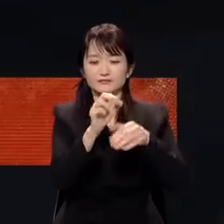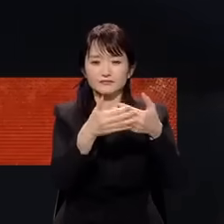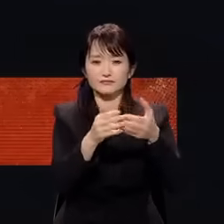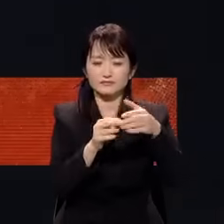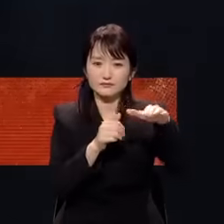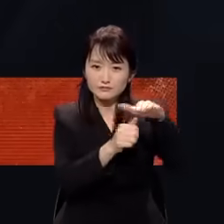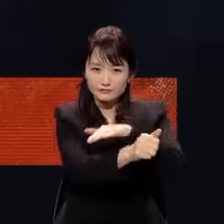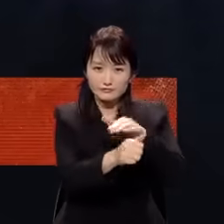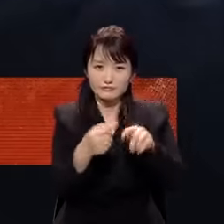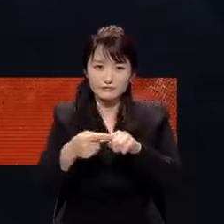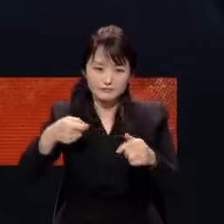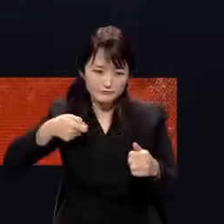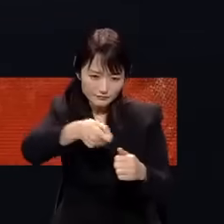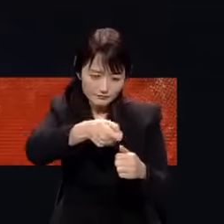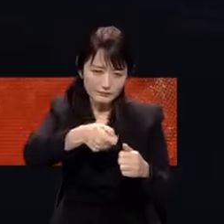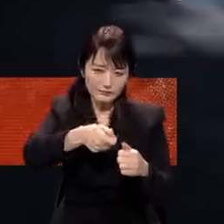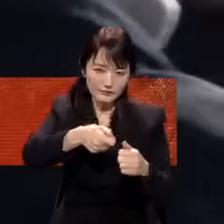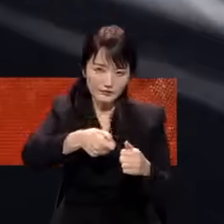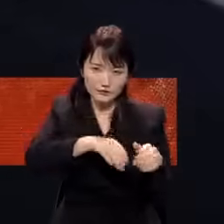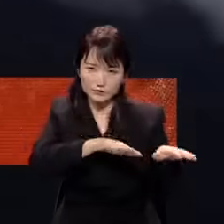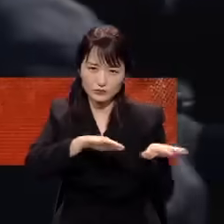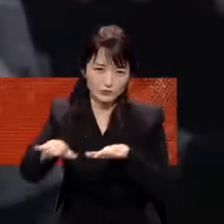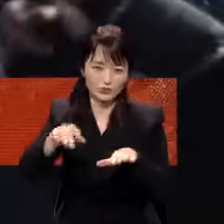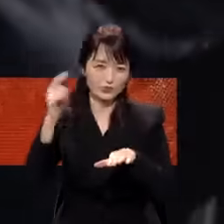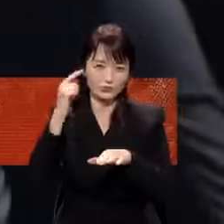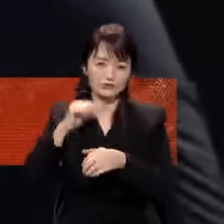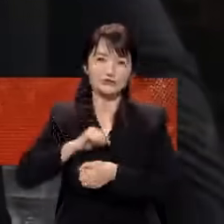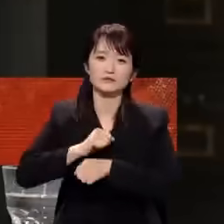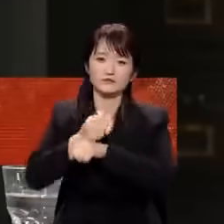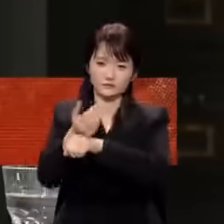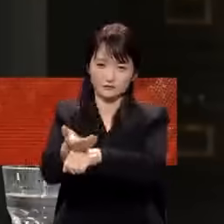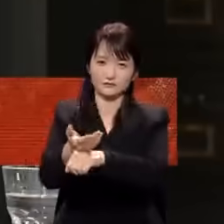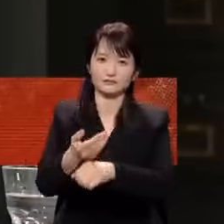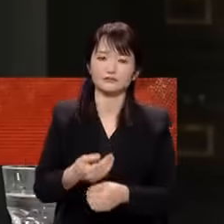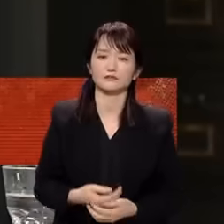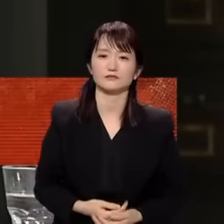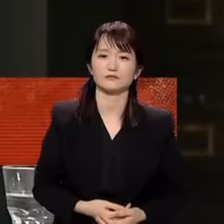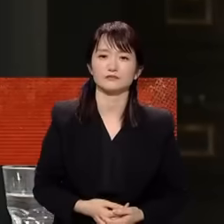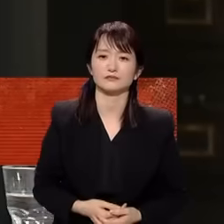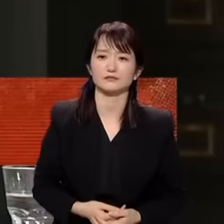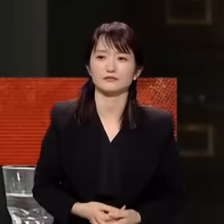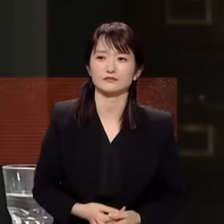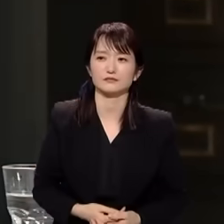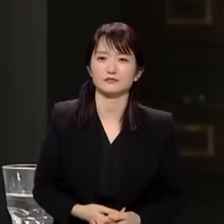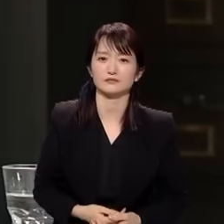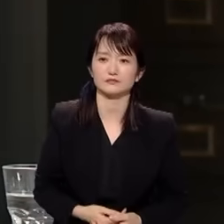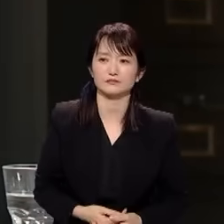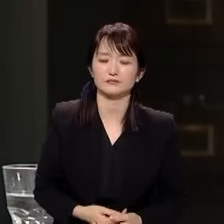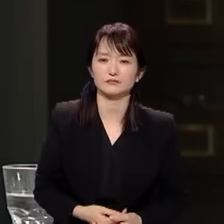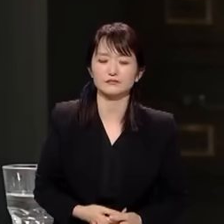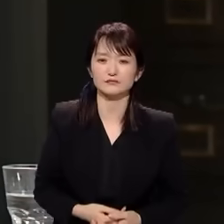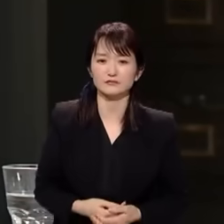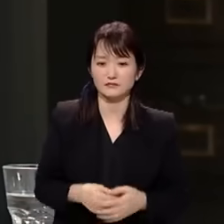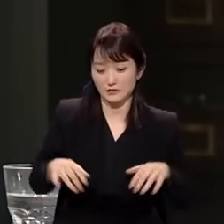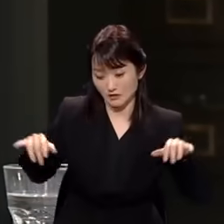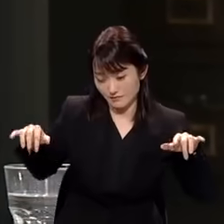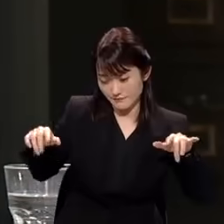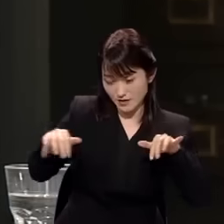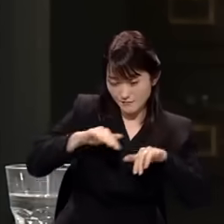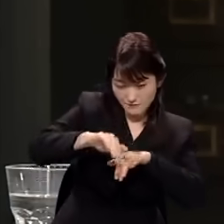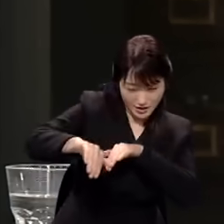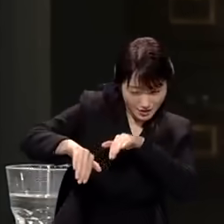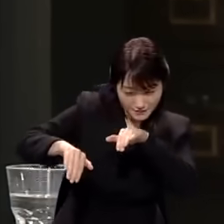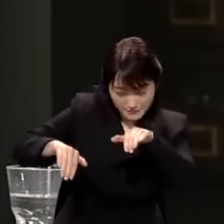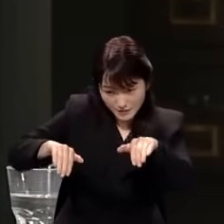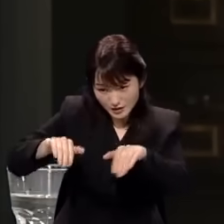칼에 찔렸다며 속보로 보도했습니다. 자, 이 범인은 말이죠. 인파를 해치고 들어와서 이런 얘기를 하면서